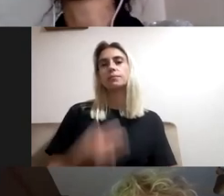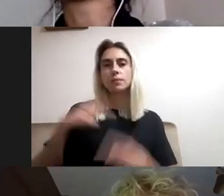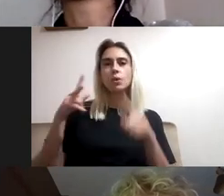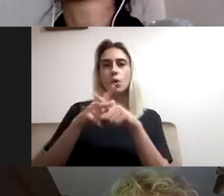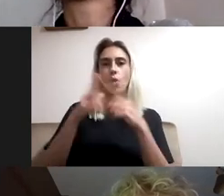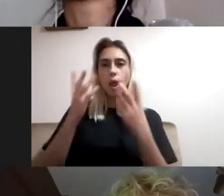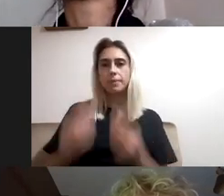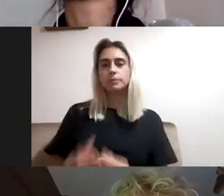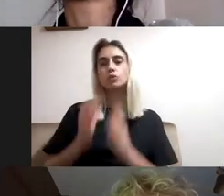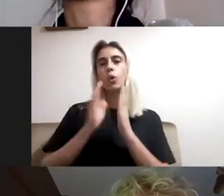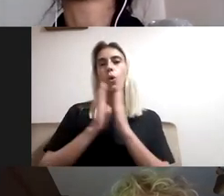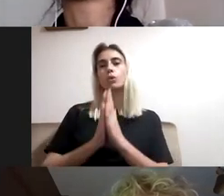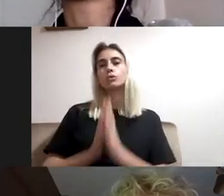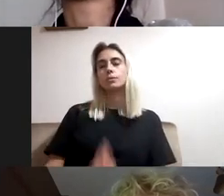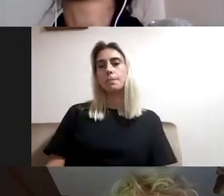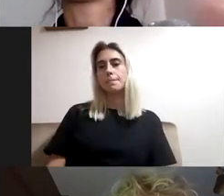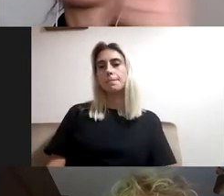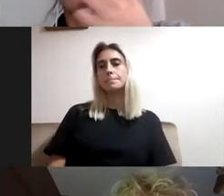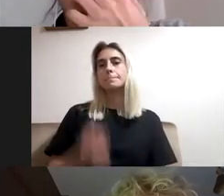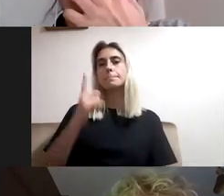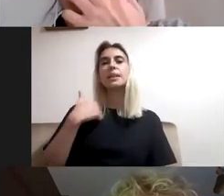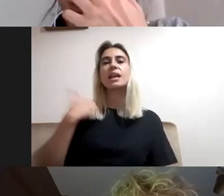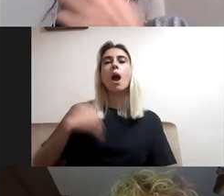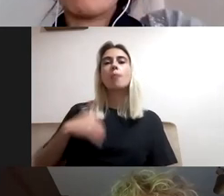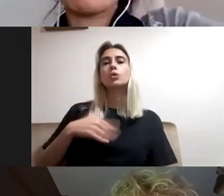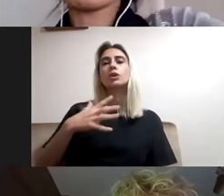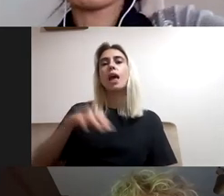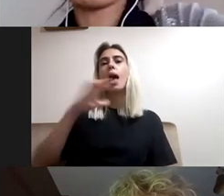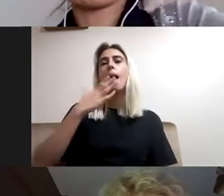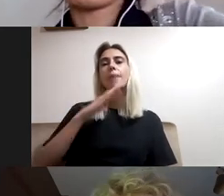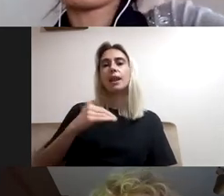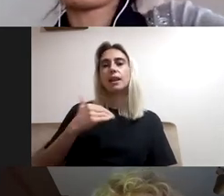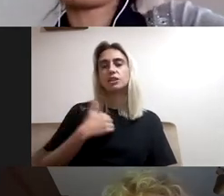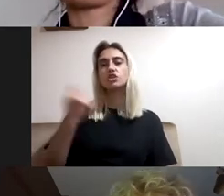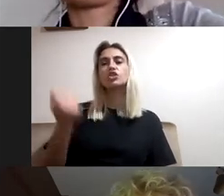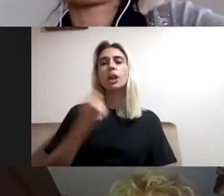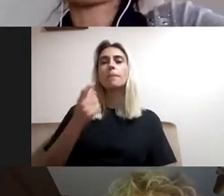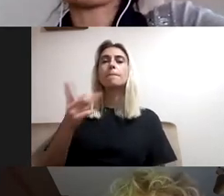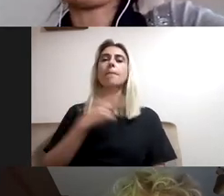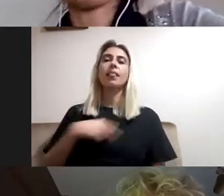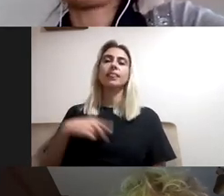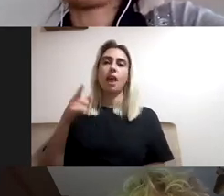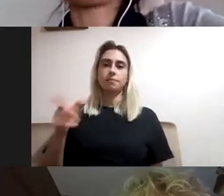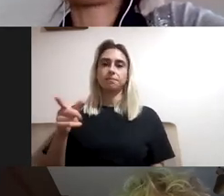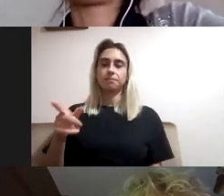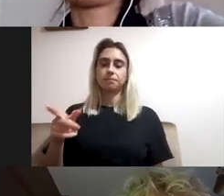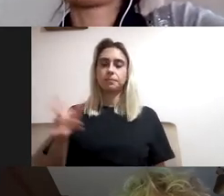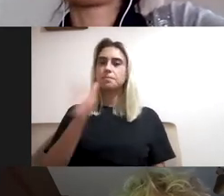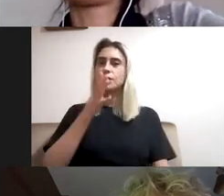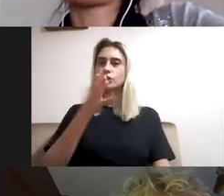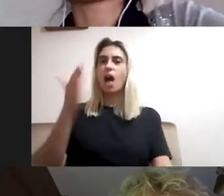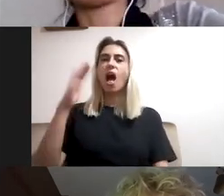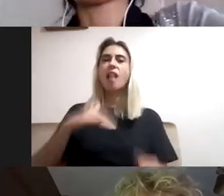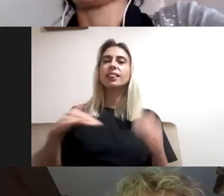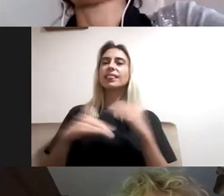dilerim. Ben bir kamu kurumunda emekli oldum. Çalıştığım kamu kurumu da belediye. Biliyorsunuz altyapılar